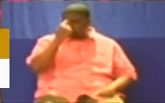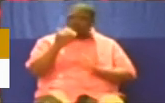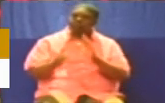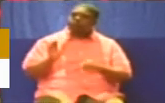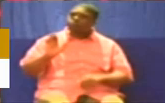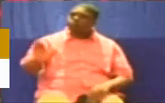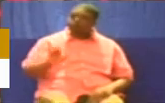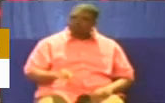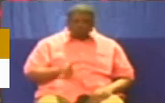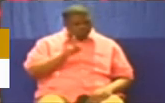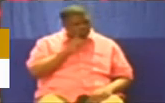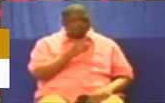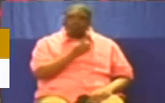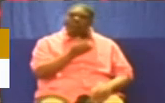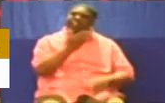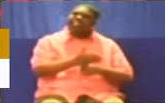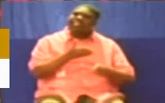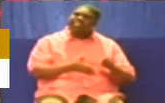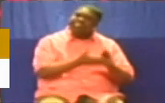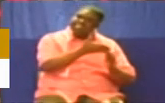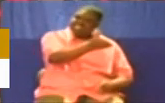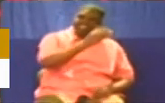mmoja wenu. Kwa hiyo jengeni.